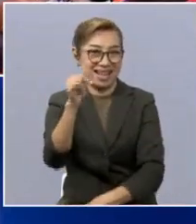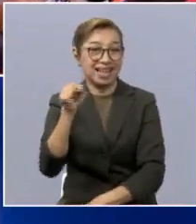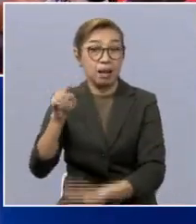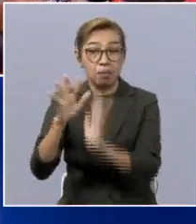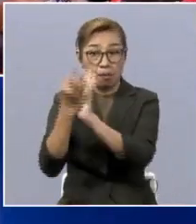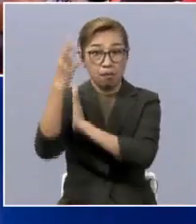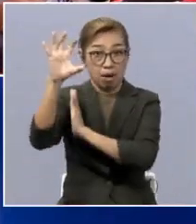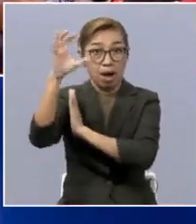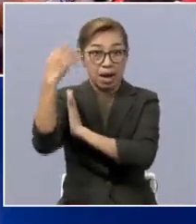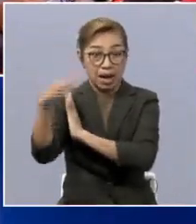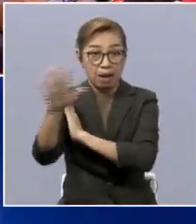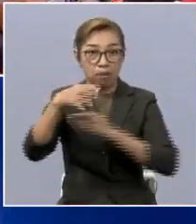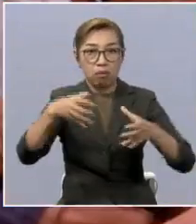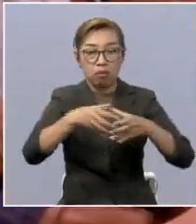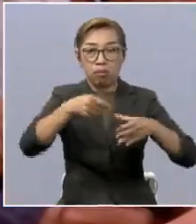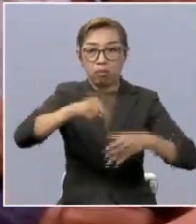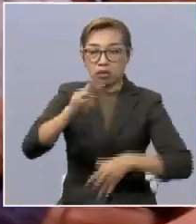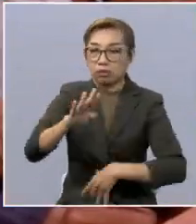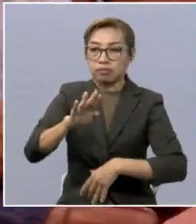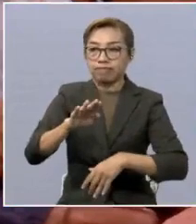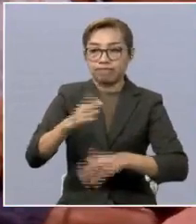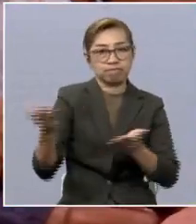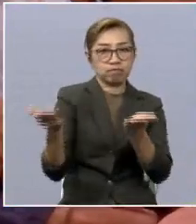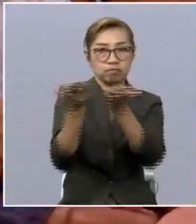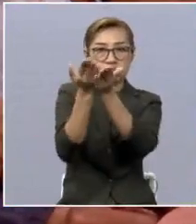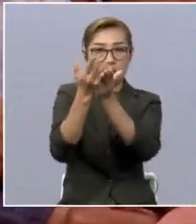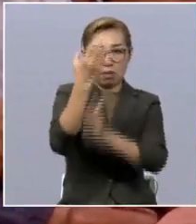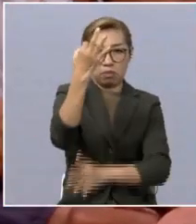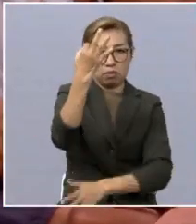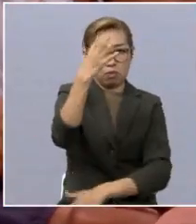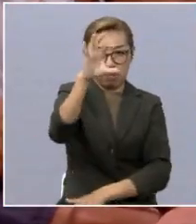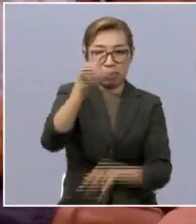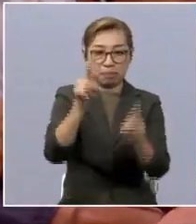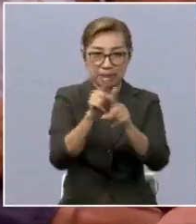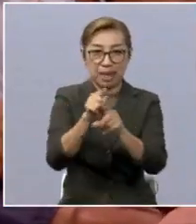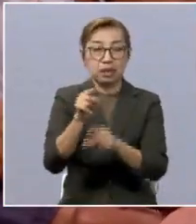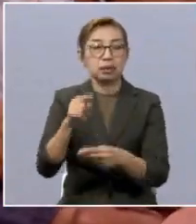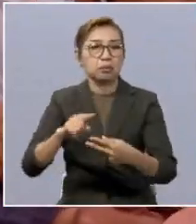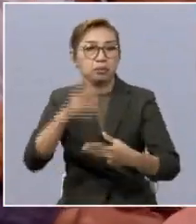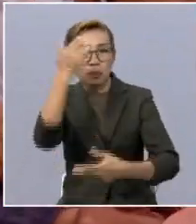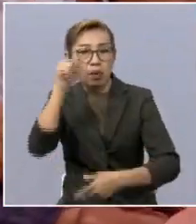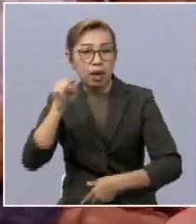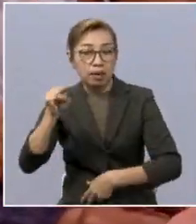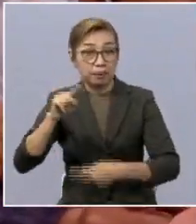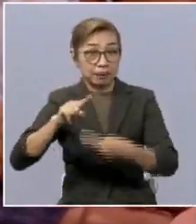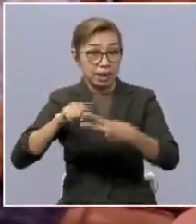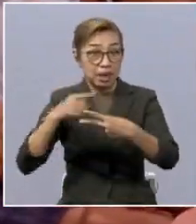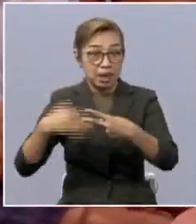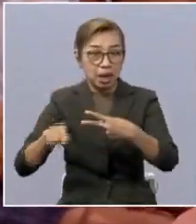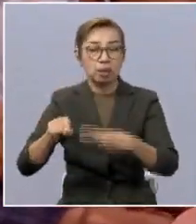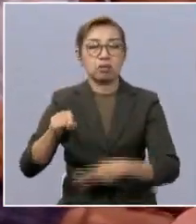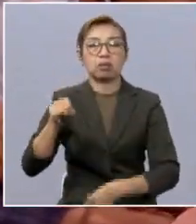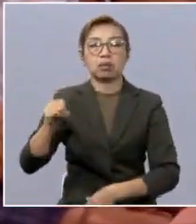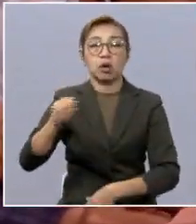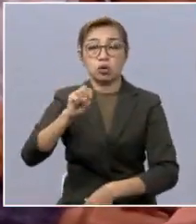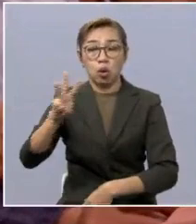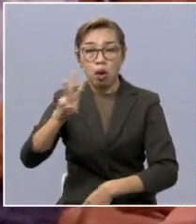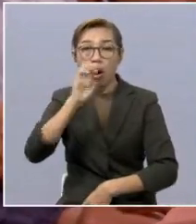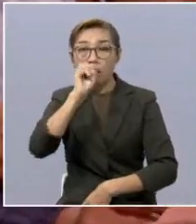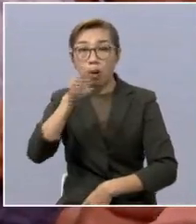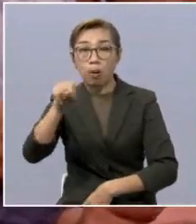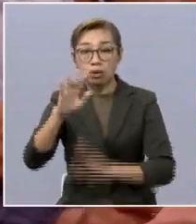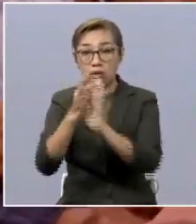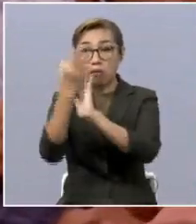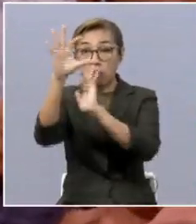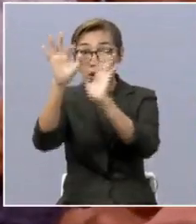โต้ทันควันเลยนะครับขณะเดียวกันล่าสุดคุณวันชัยศรสิริเองเนี่ยก็พูดถึงประเด็นที่เจ้าตัวเนี่ยได้โพสต์เอาไว้บอกว่าส